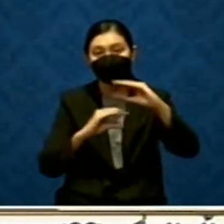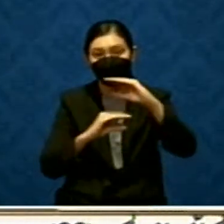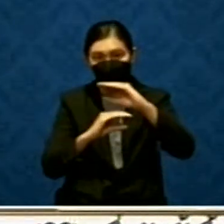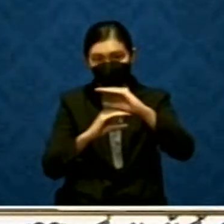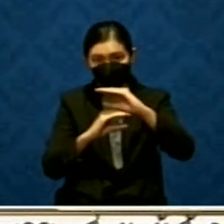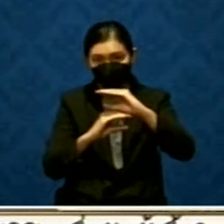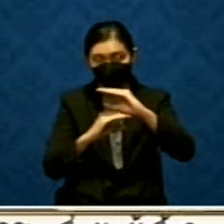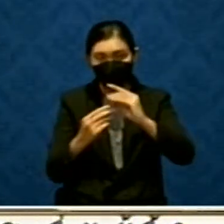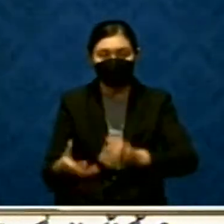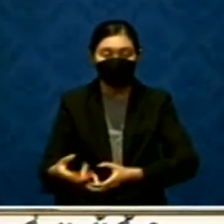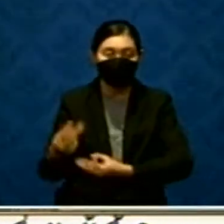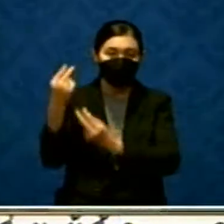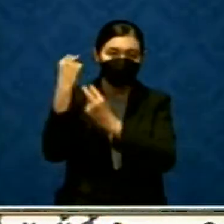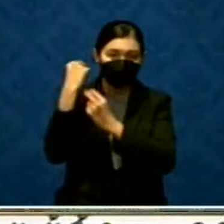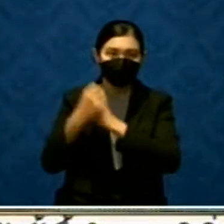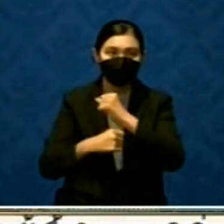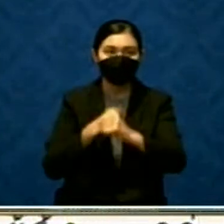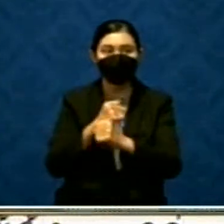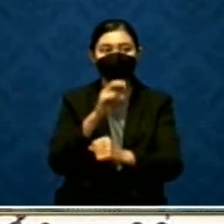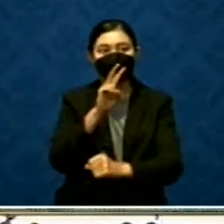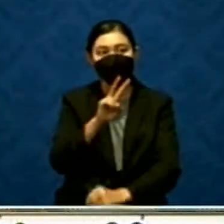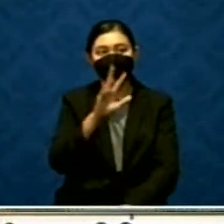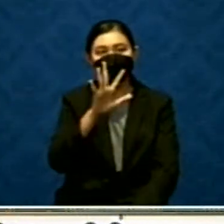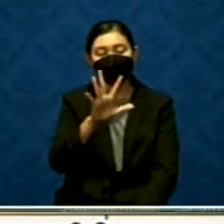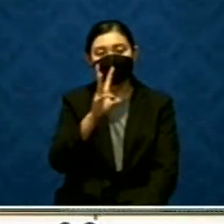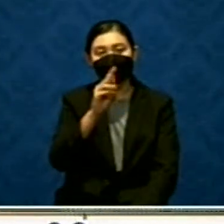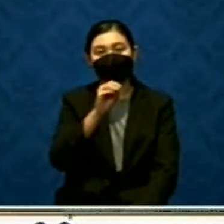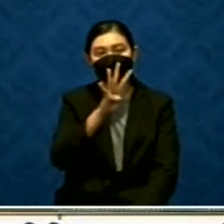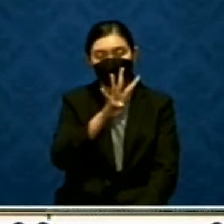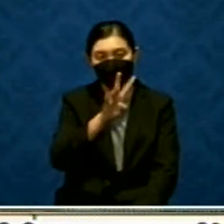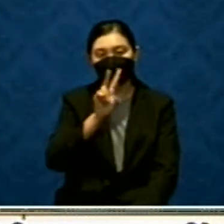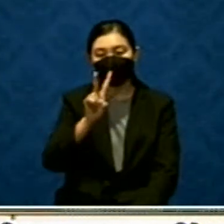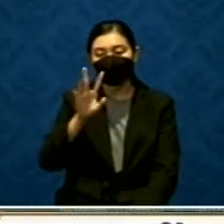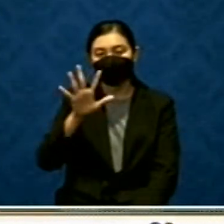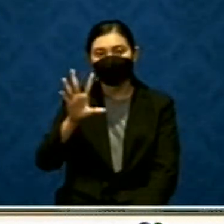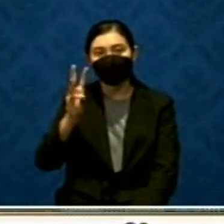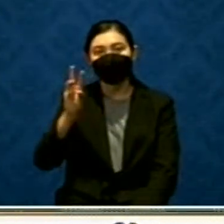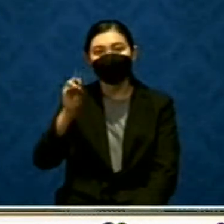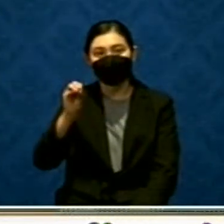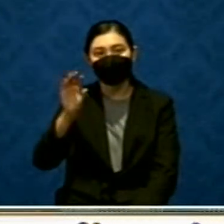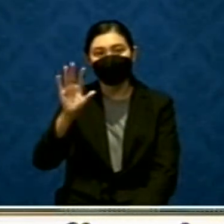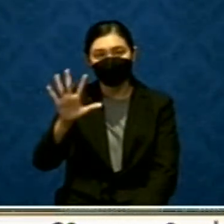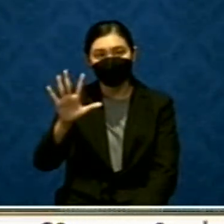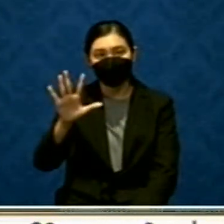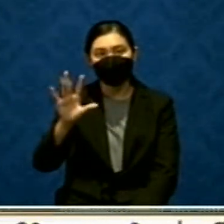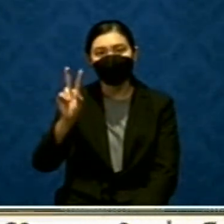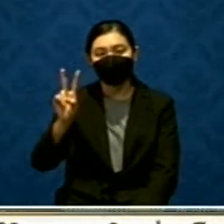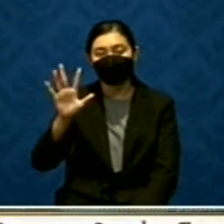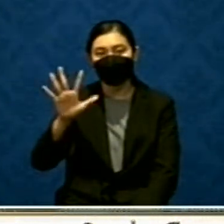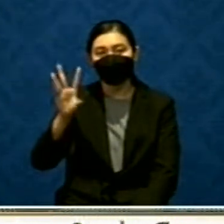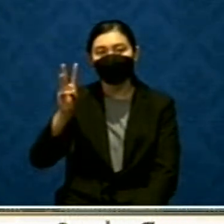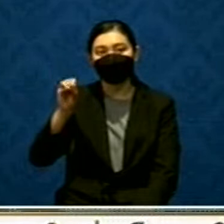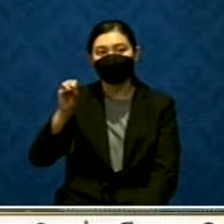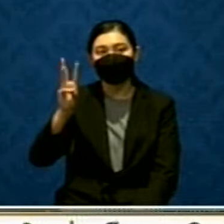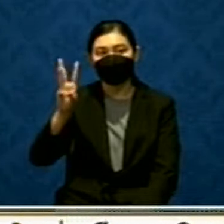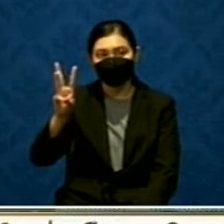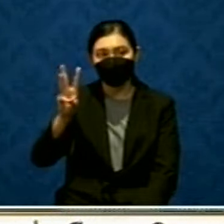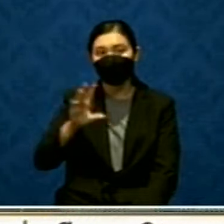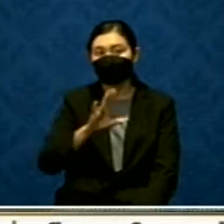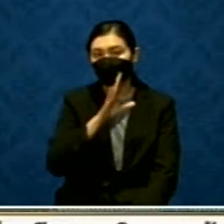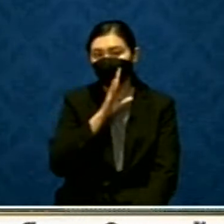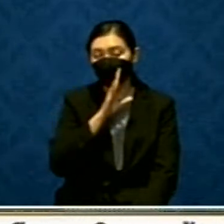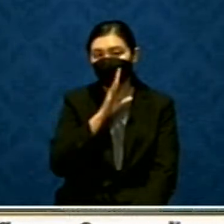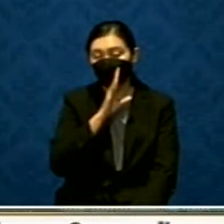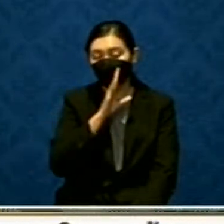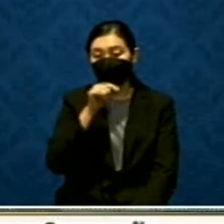แต่ปี2564 2565นะครับรวมถึง2566ถ้าได้รับการอนุมัติจากสภ